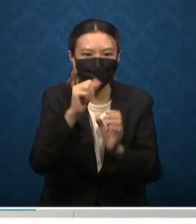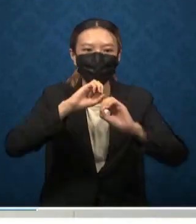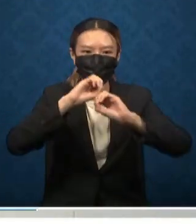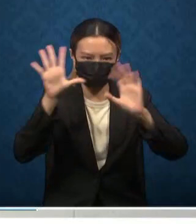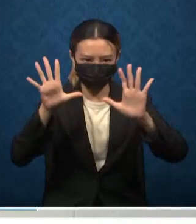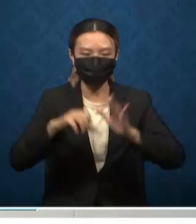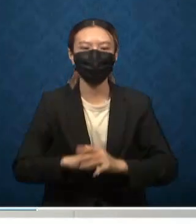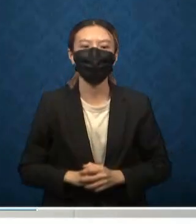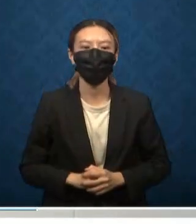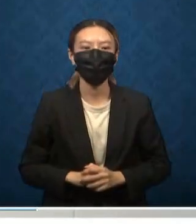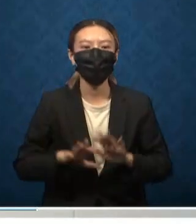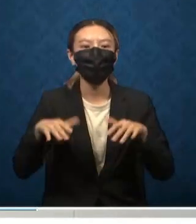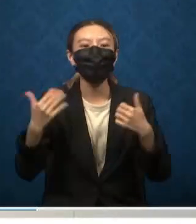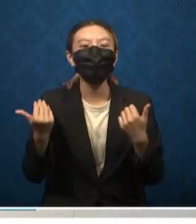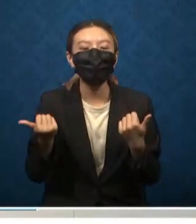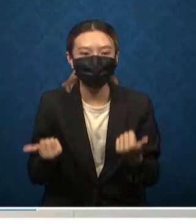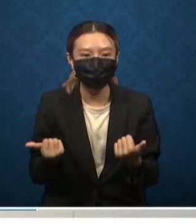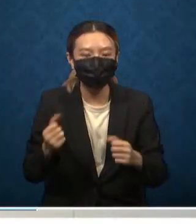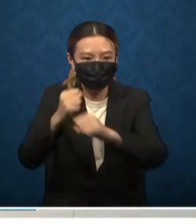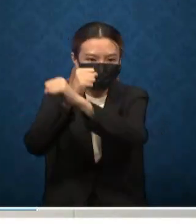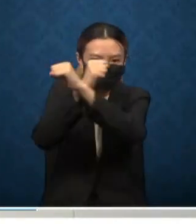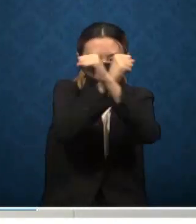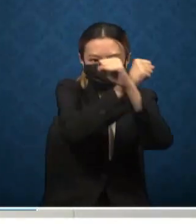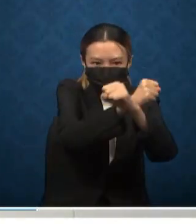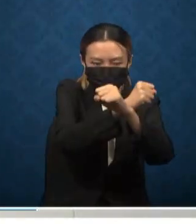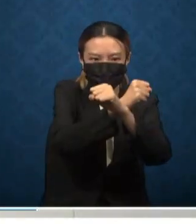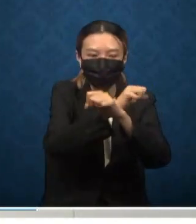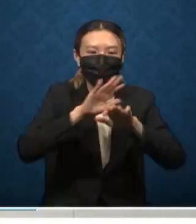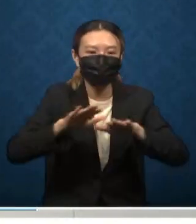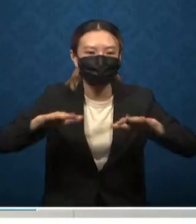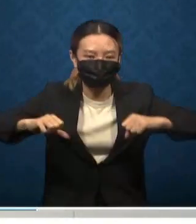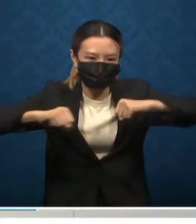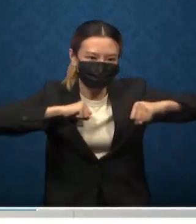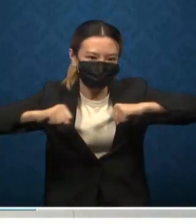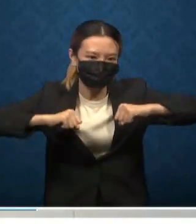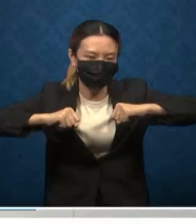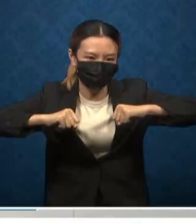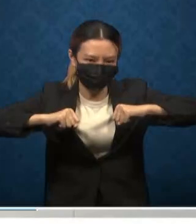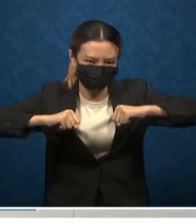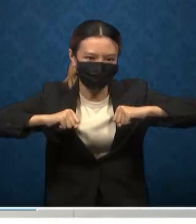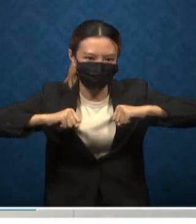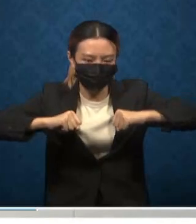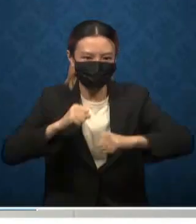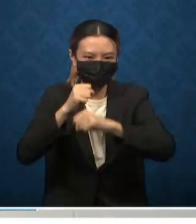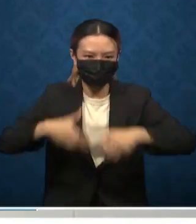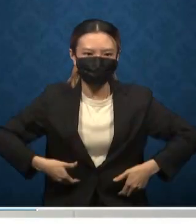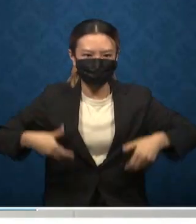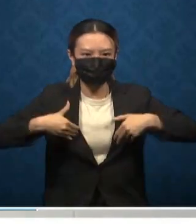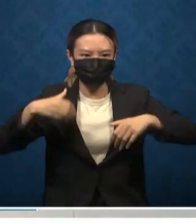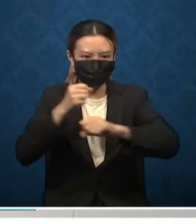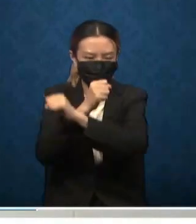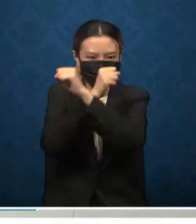ทั้งนี้เพื่อจะเป็นการคุ้มครองโยชนซึ่งเป็นอนาคตของประเทศรับความปลอดภัยและ